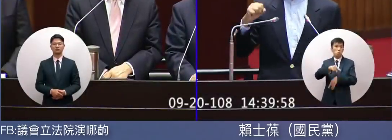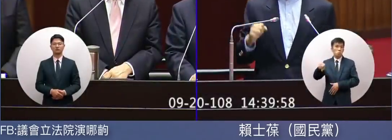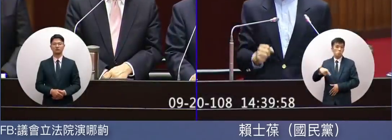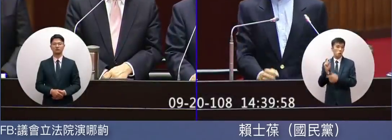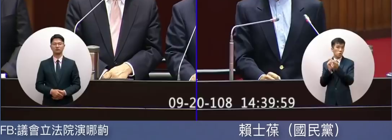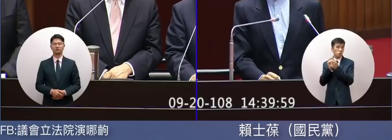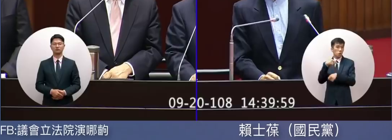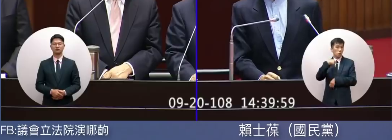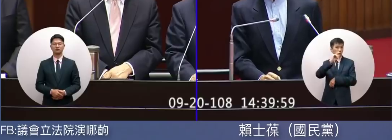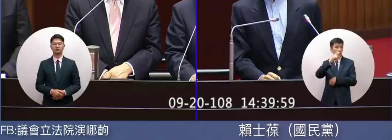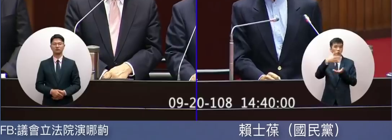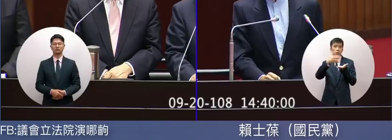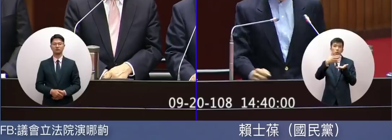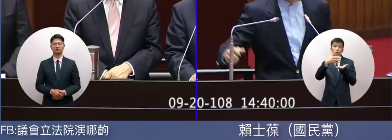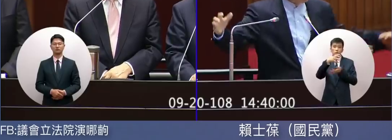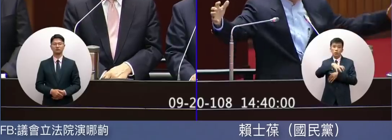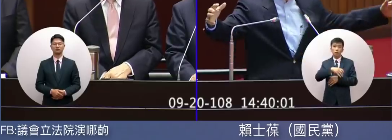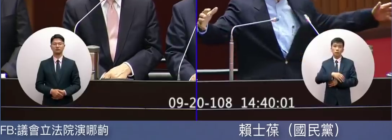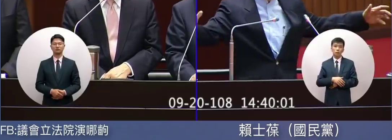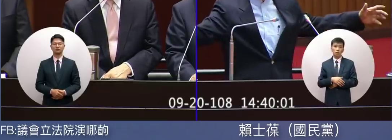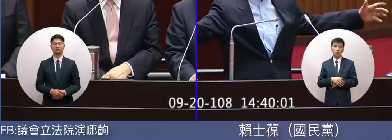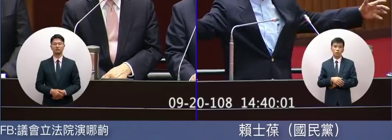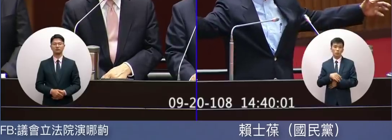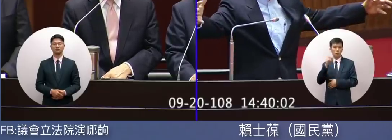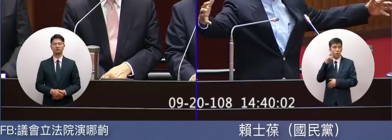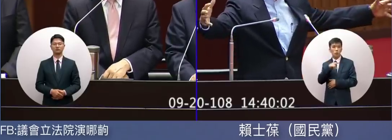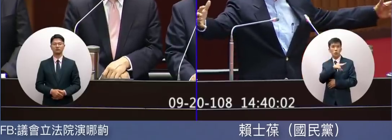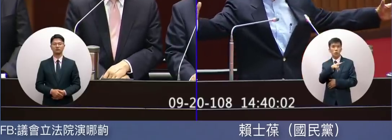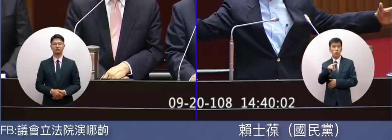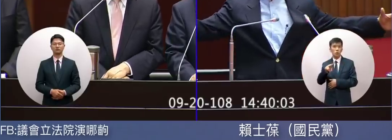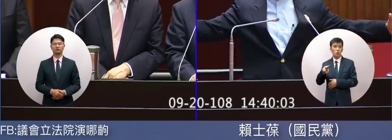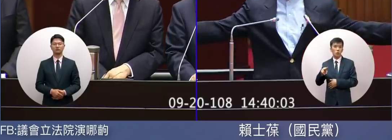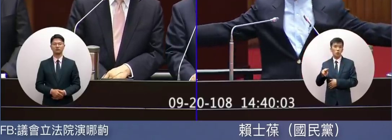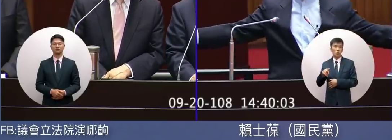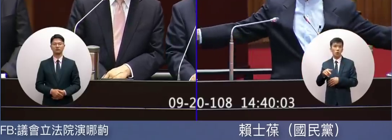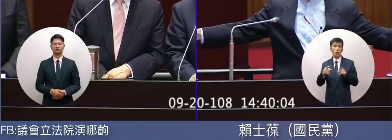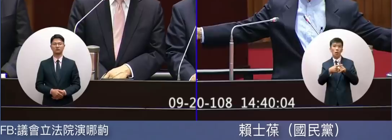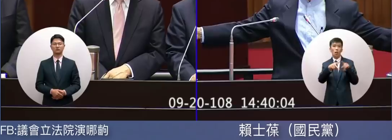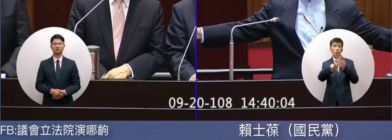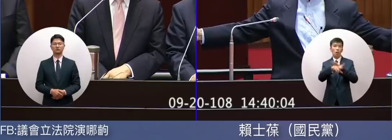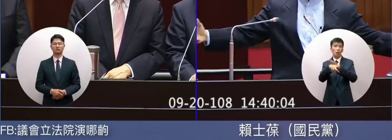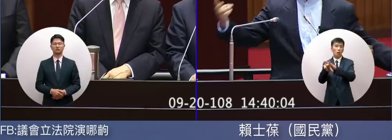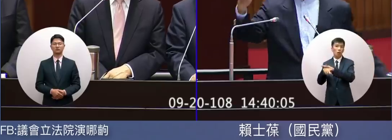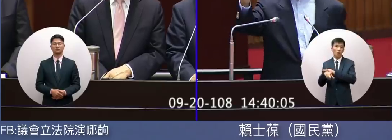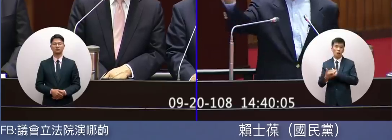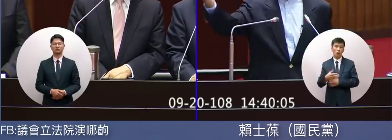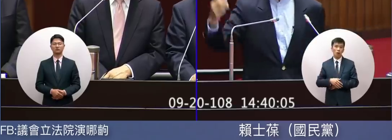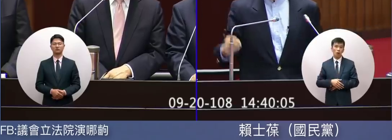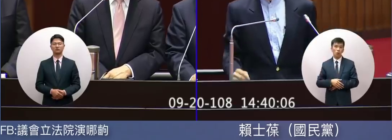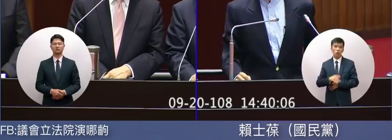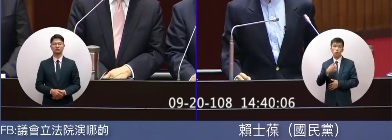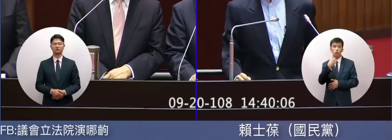厅吃饭啦，去吃饭，吼，没输那包场呢。拢无人诶，干咱两